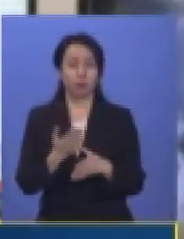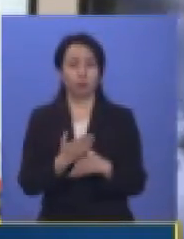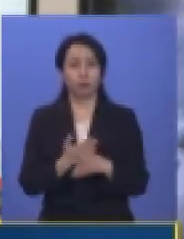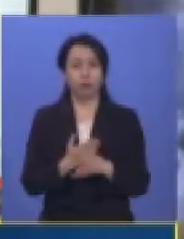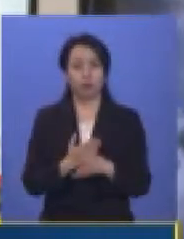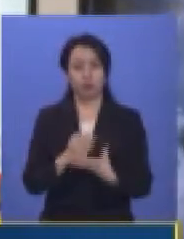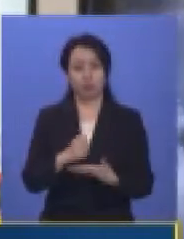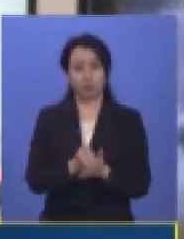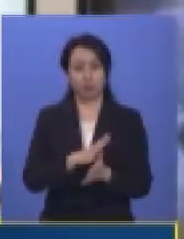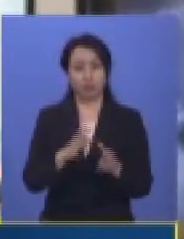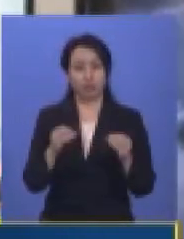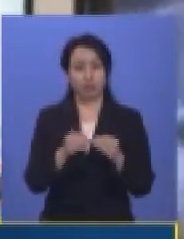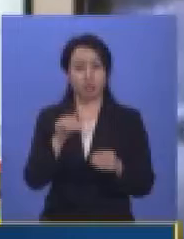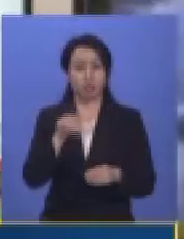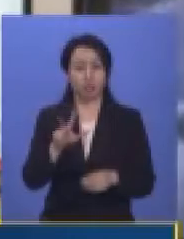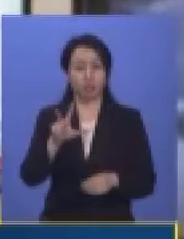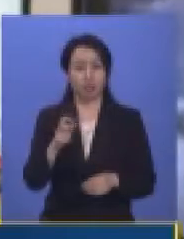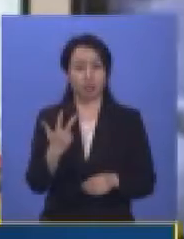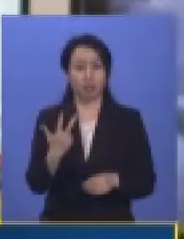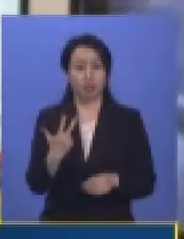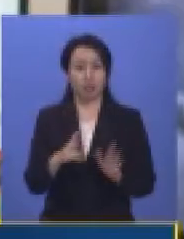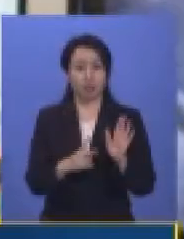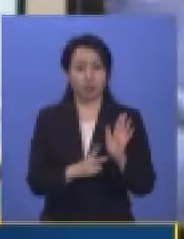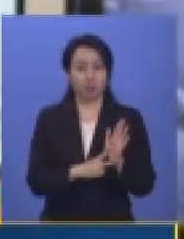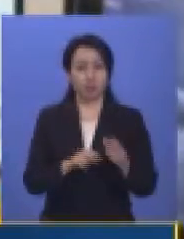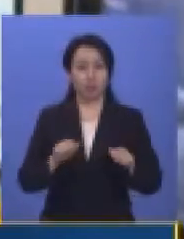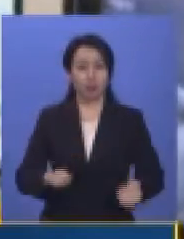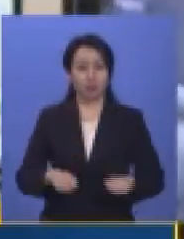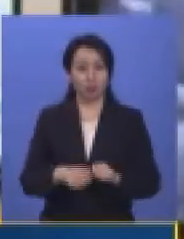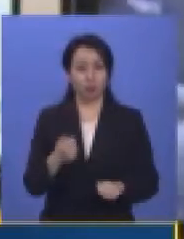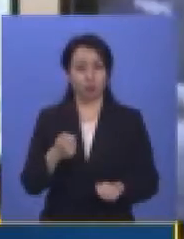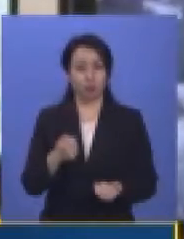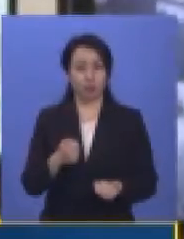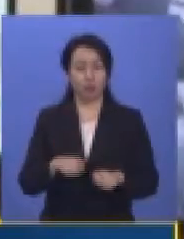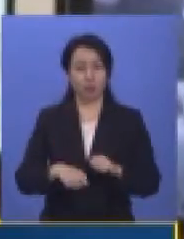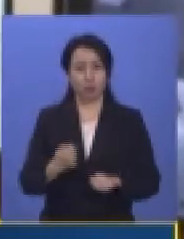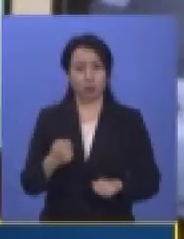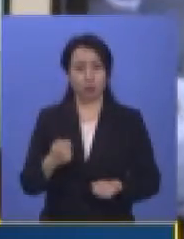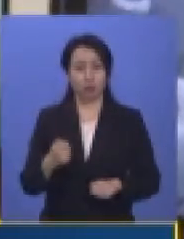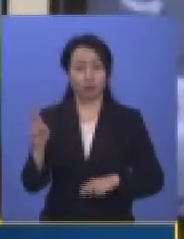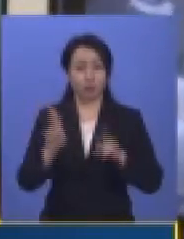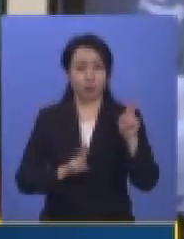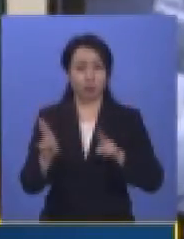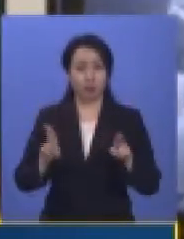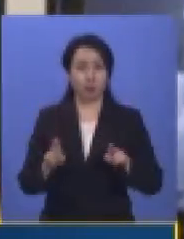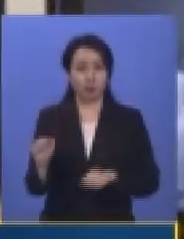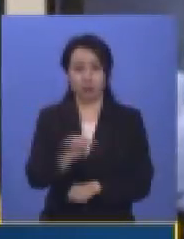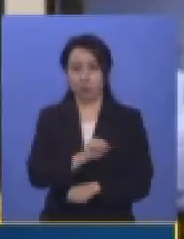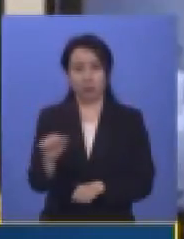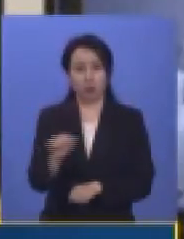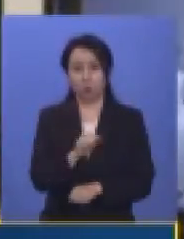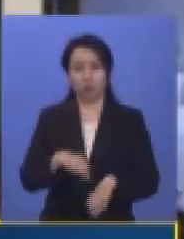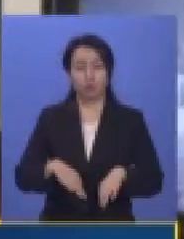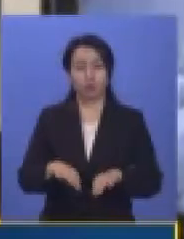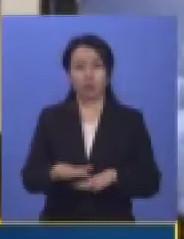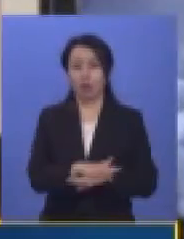камер зафиксировано 10 337 административных правонарушений. В основном это нарушение правил дорожного движения, нарушение